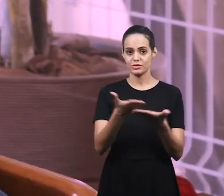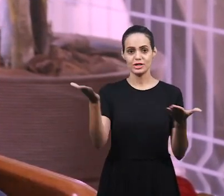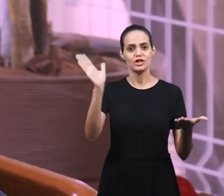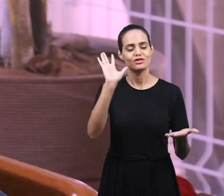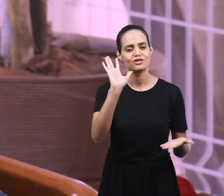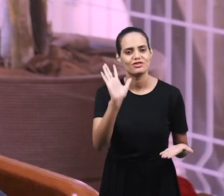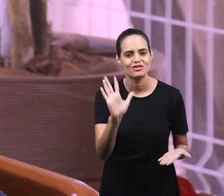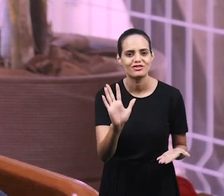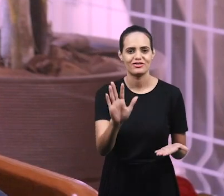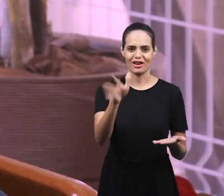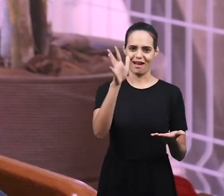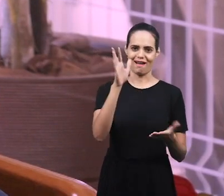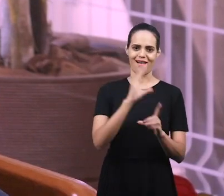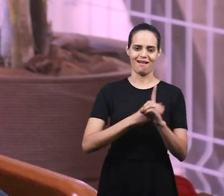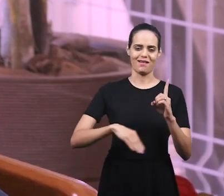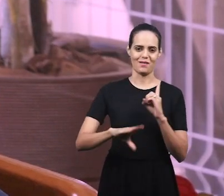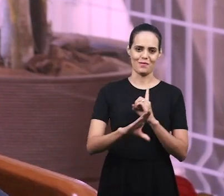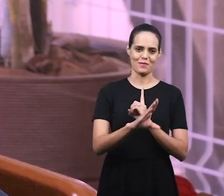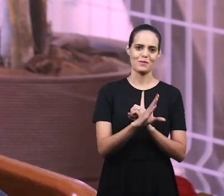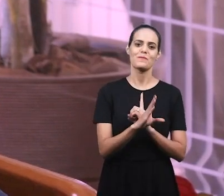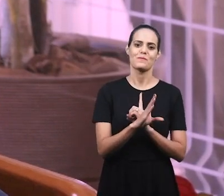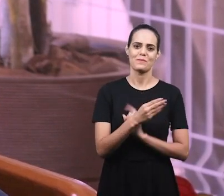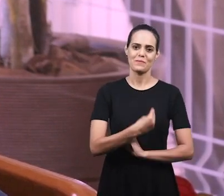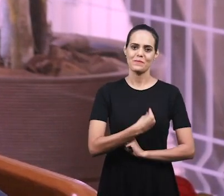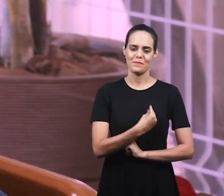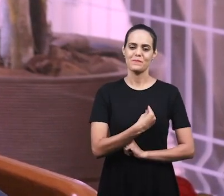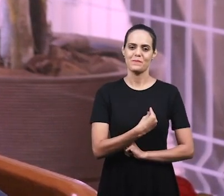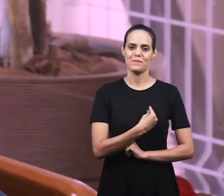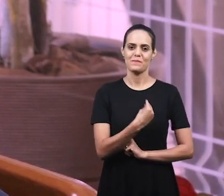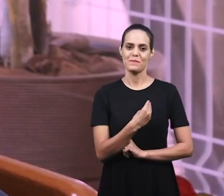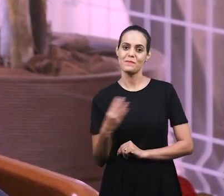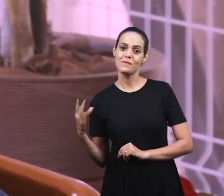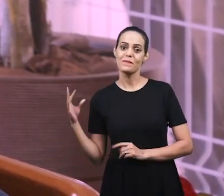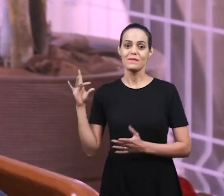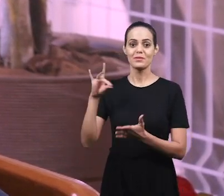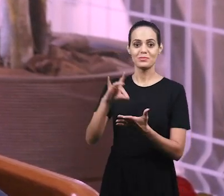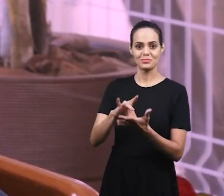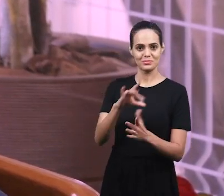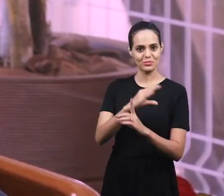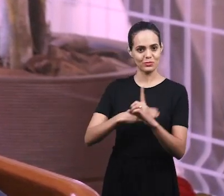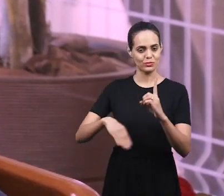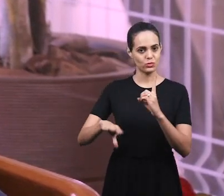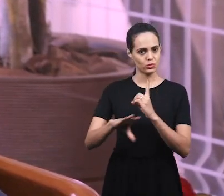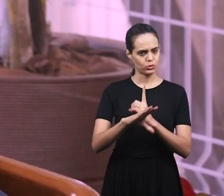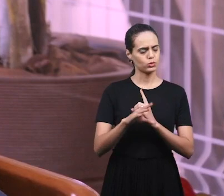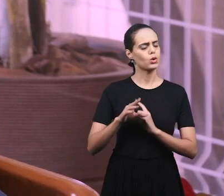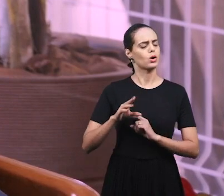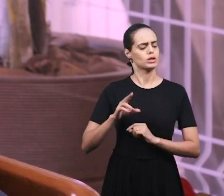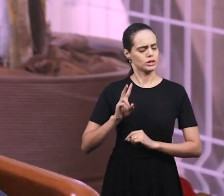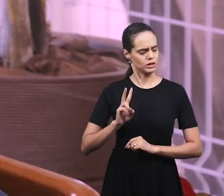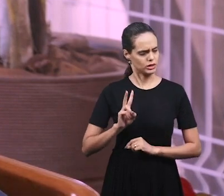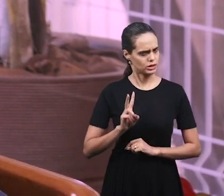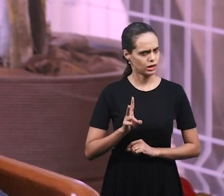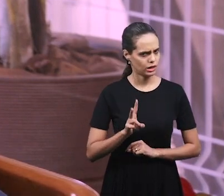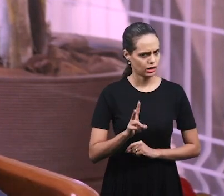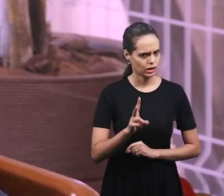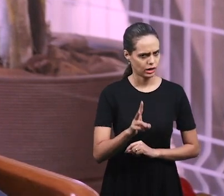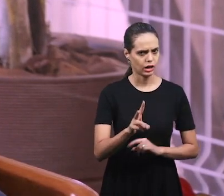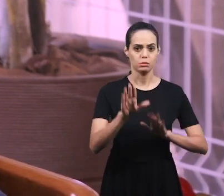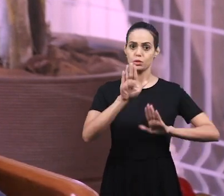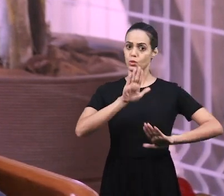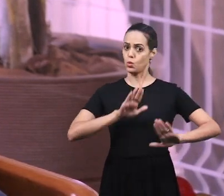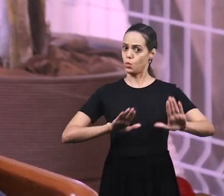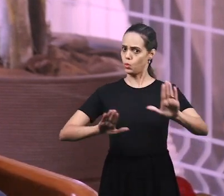que nous sommes déjà retournés à nos activités présentielles dans nos églises. Nous avons déjà des